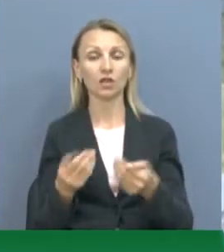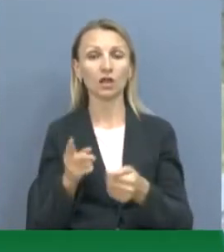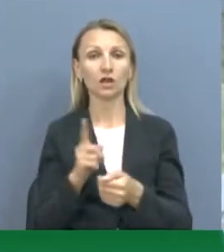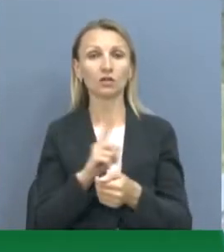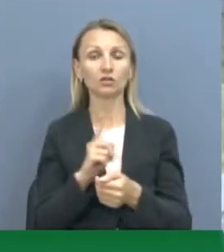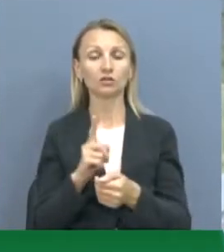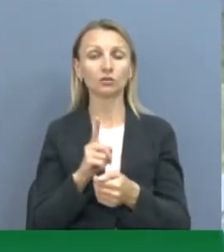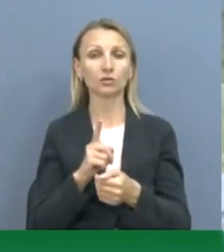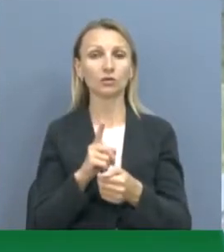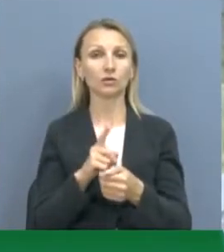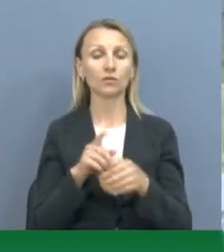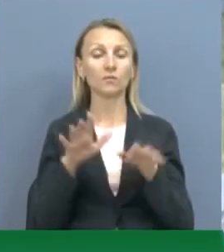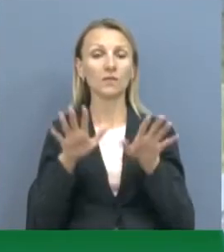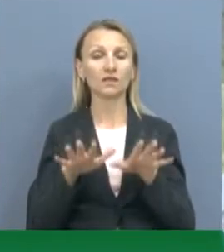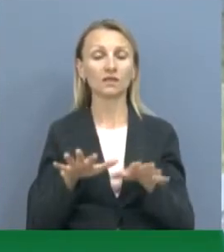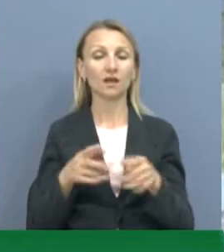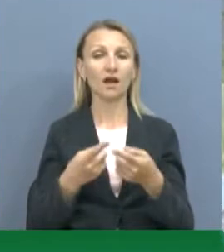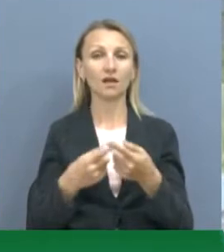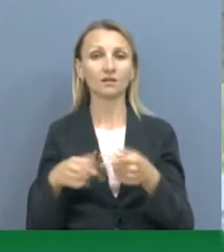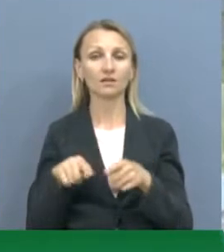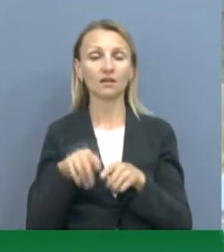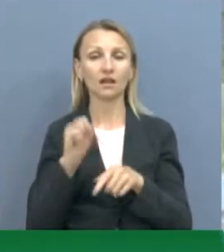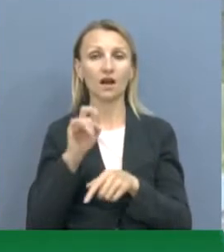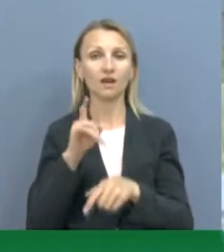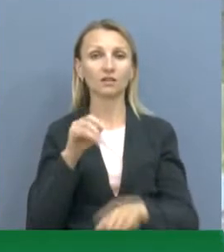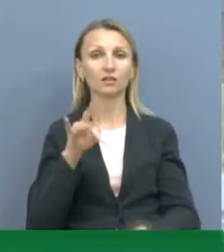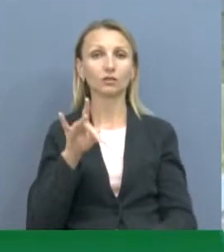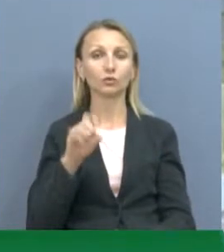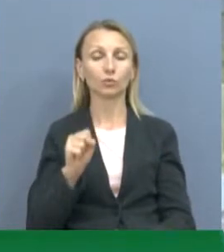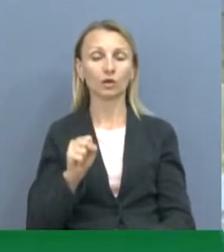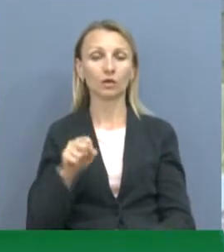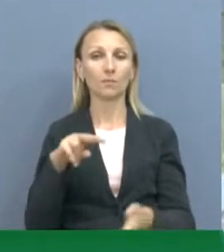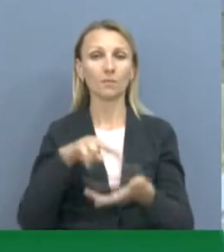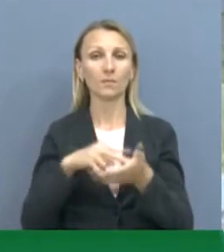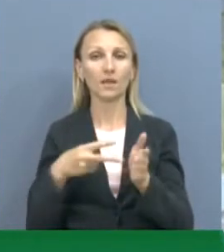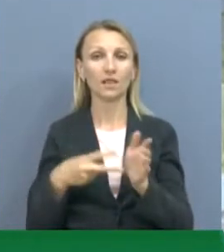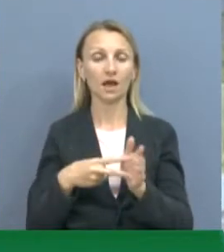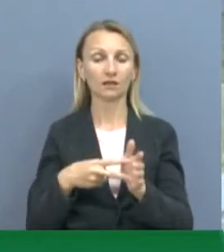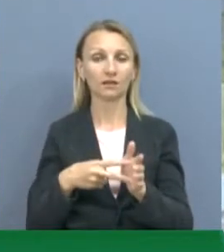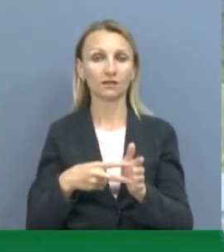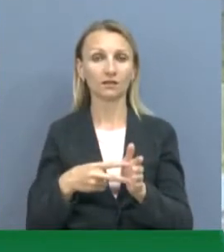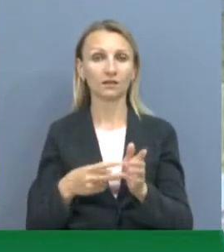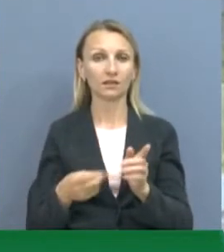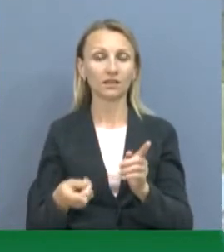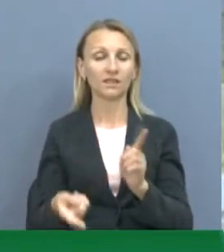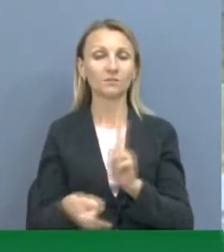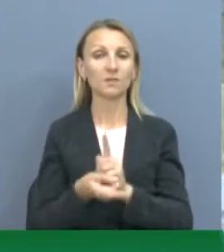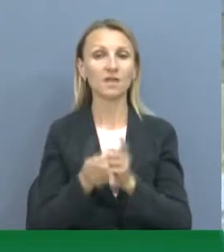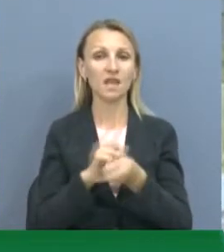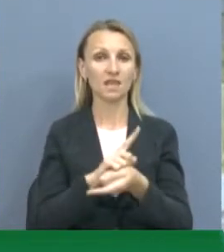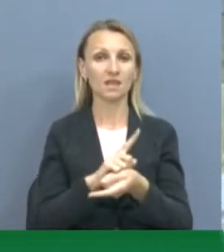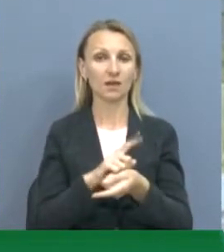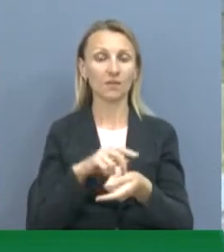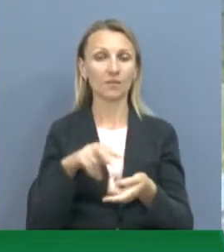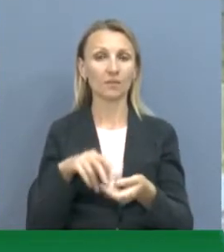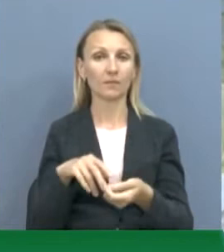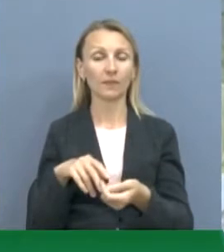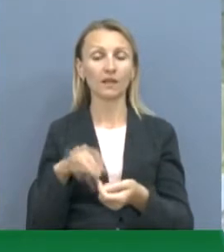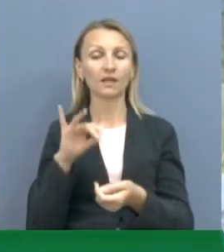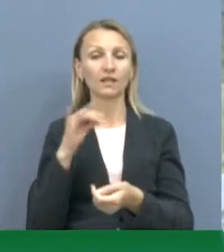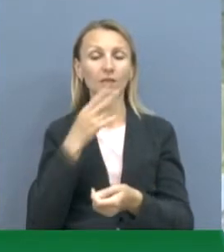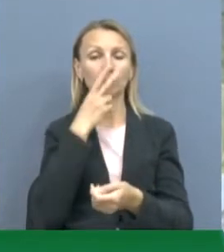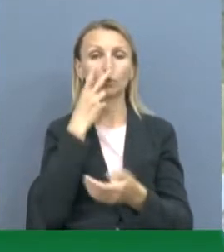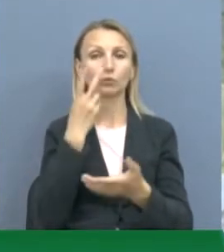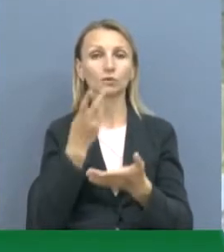переработать, отдел архитектуры было поручено проработать вопрос плана детальной планировки, изменения плана детальной планировки и предусмотреть на